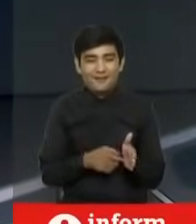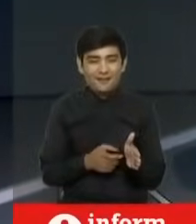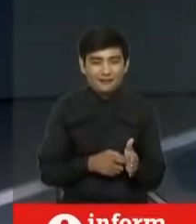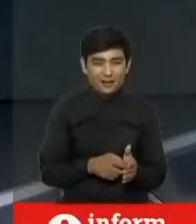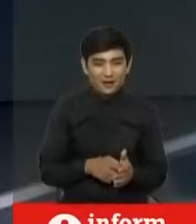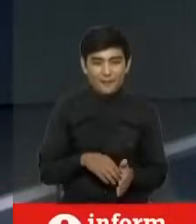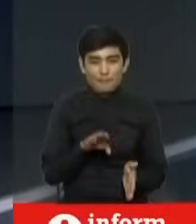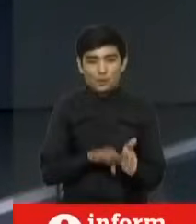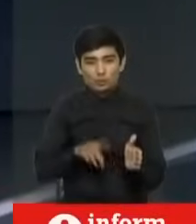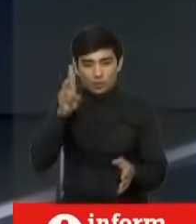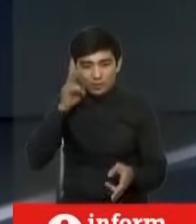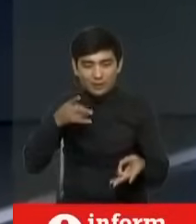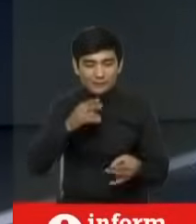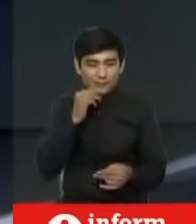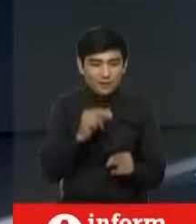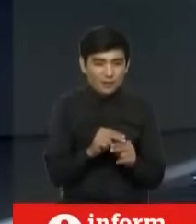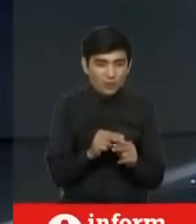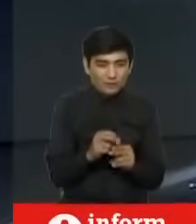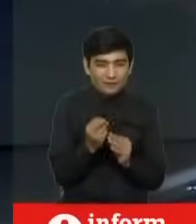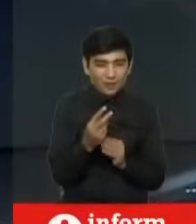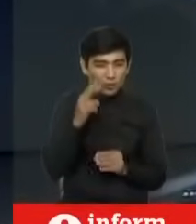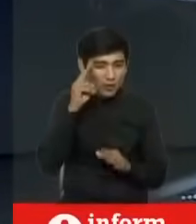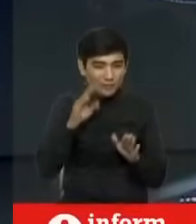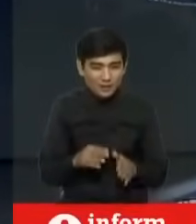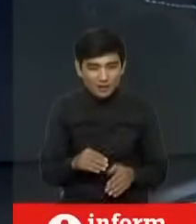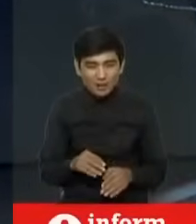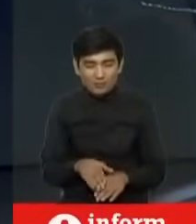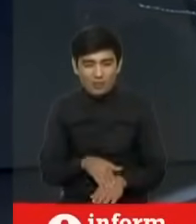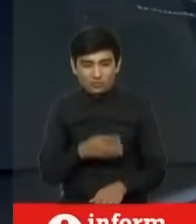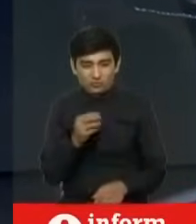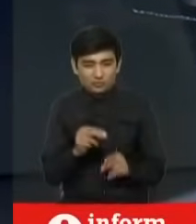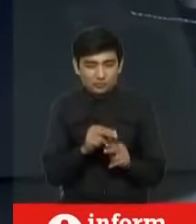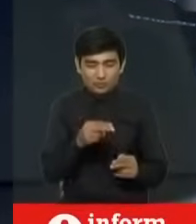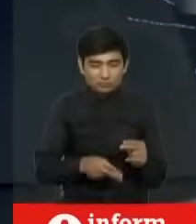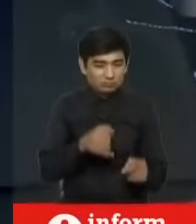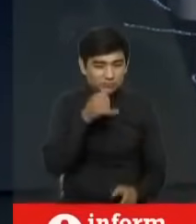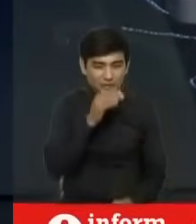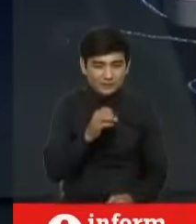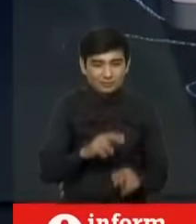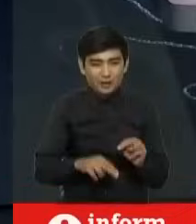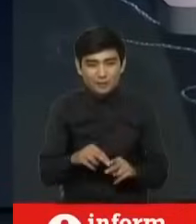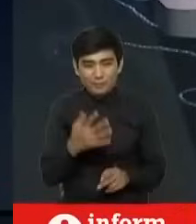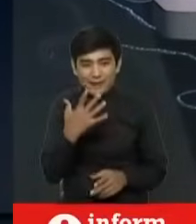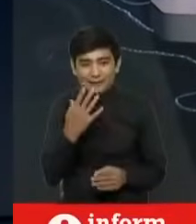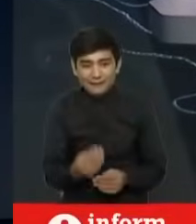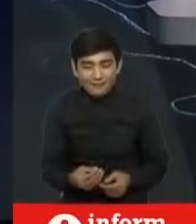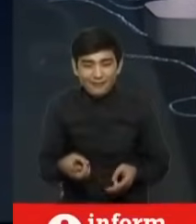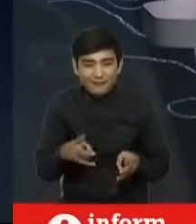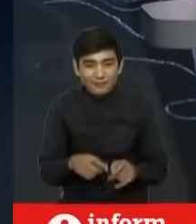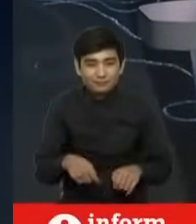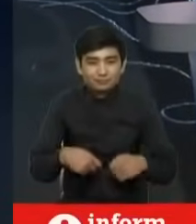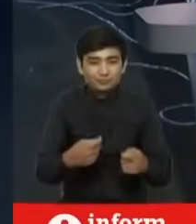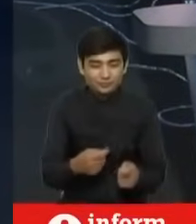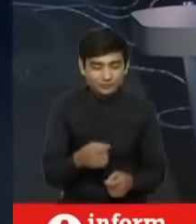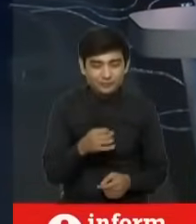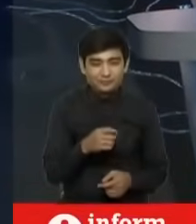остаться без туалетов. Ремонт в 12 уборных далек от завершения. У строительной фирмы осталось лишь 5 дней до сдачи объекта. Успеют